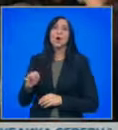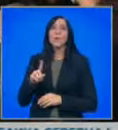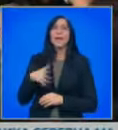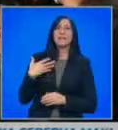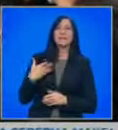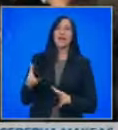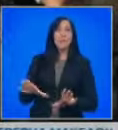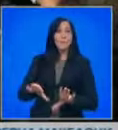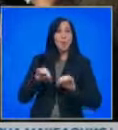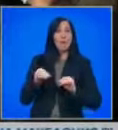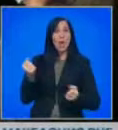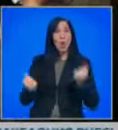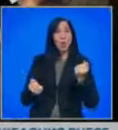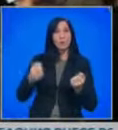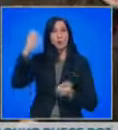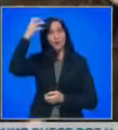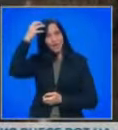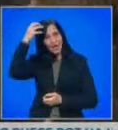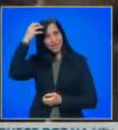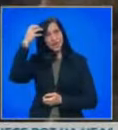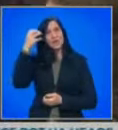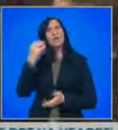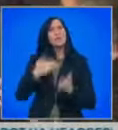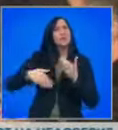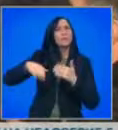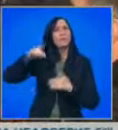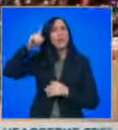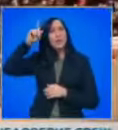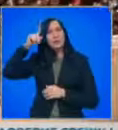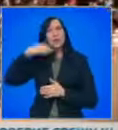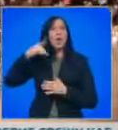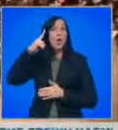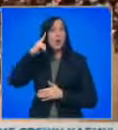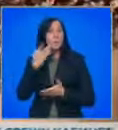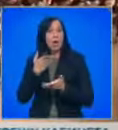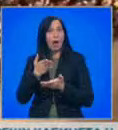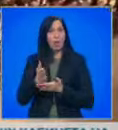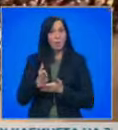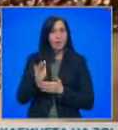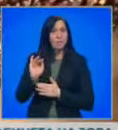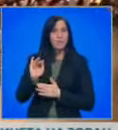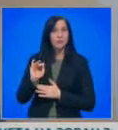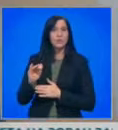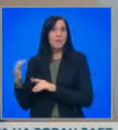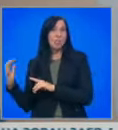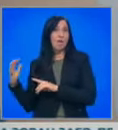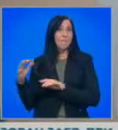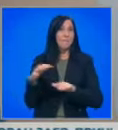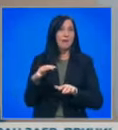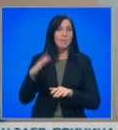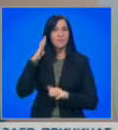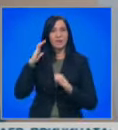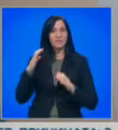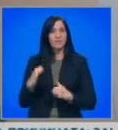поеме кормилото на държавата. И че най-хитрия и най-умния ход би било да се напада правителството,